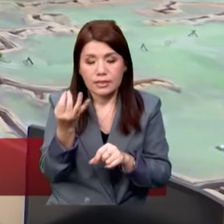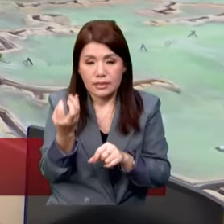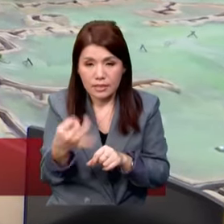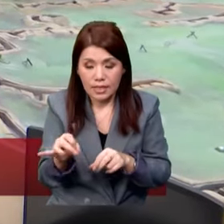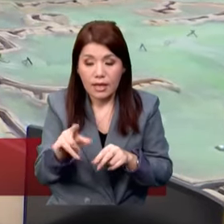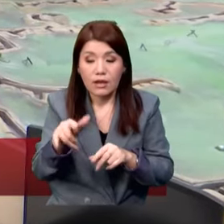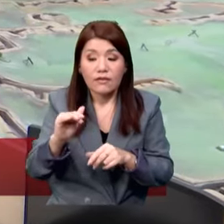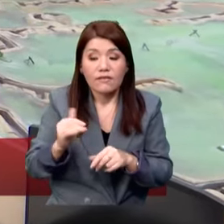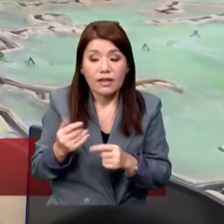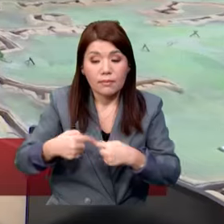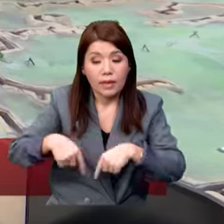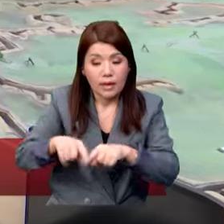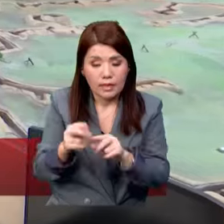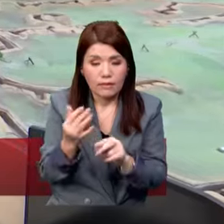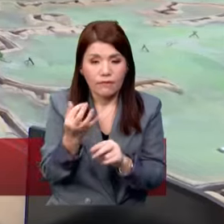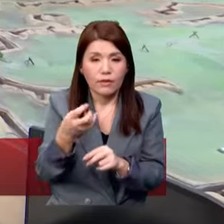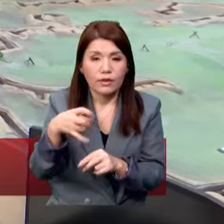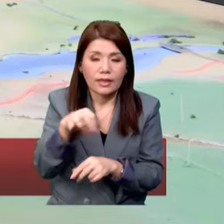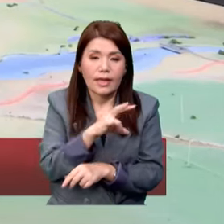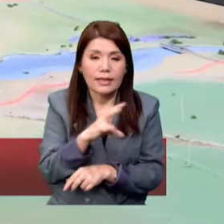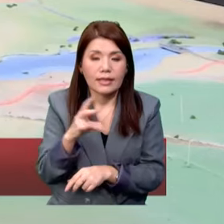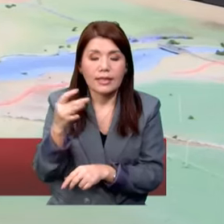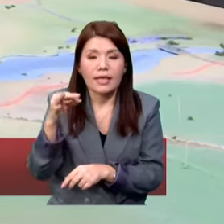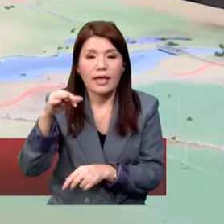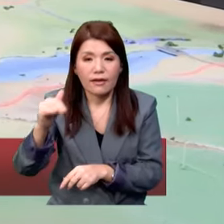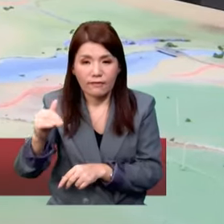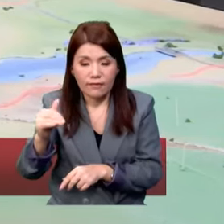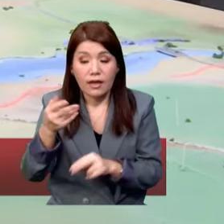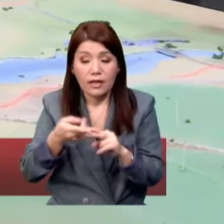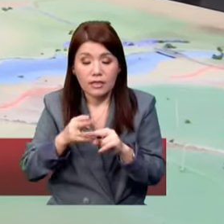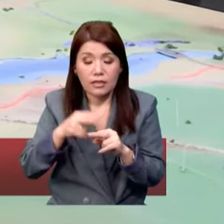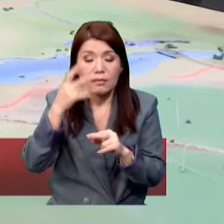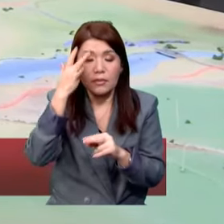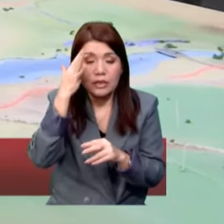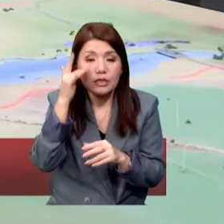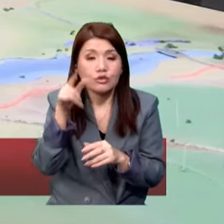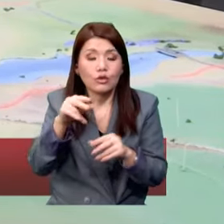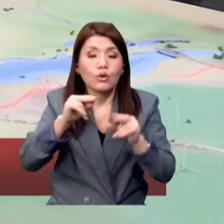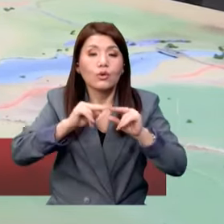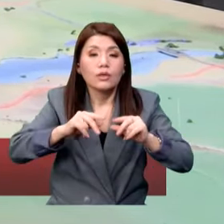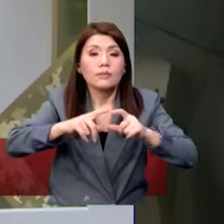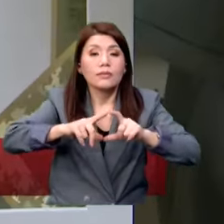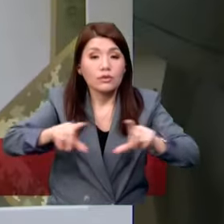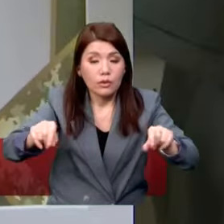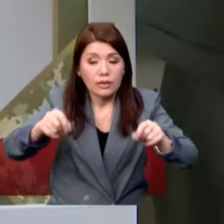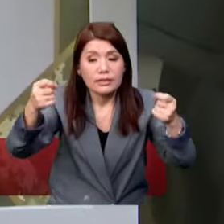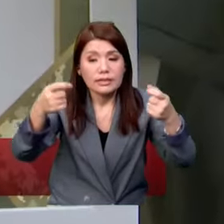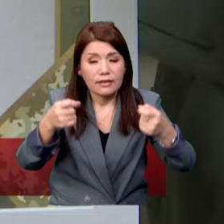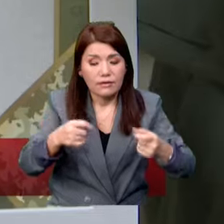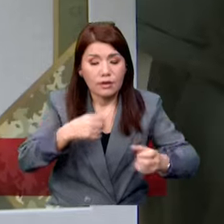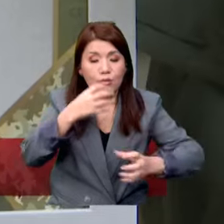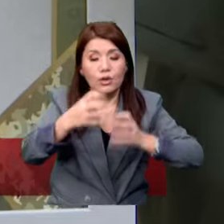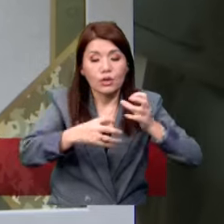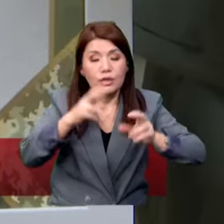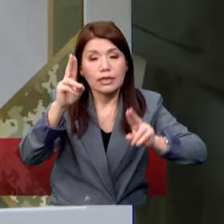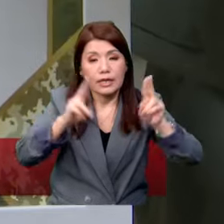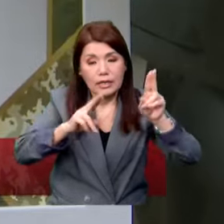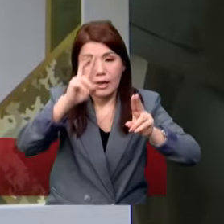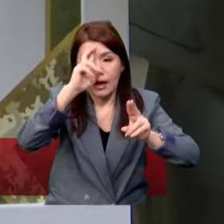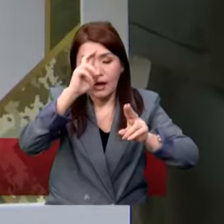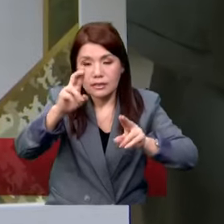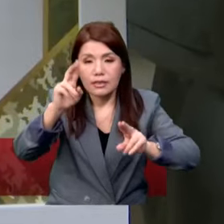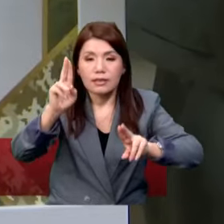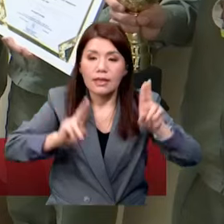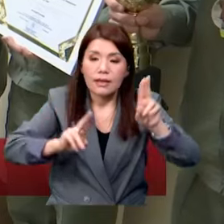является филиалом общественного фонда ННИФ. А это означает, что учебное заведение соответствует всем международным и